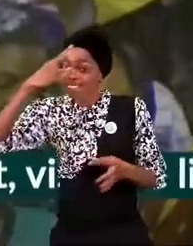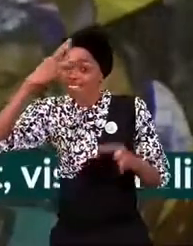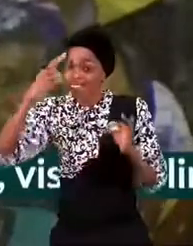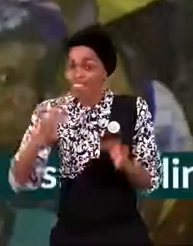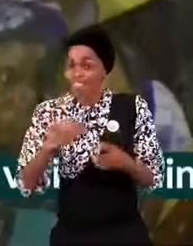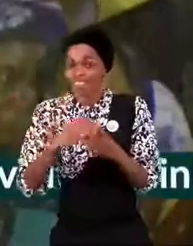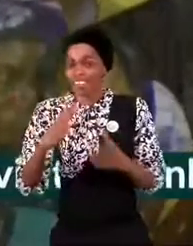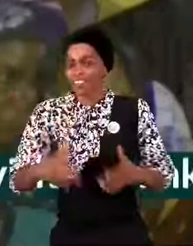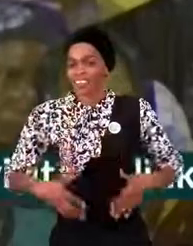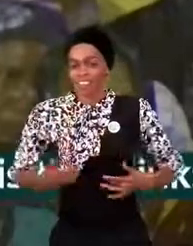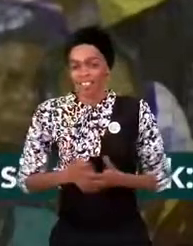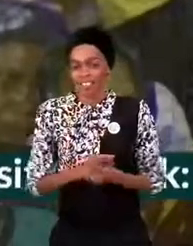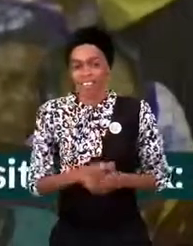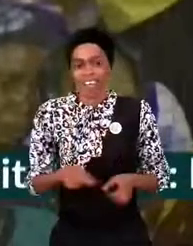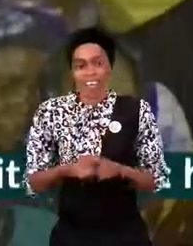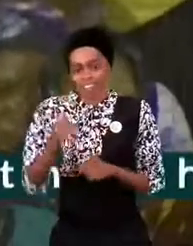dit,